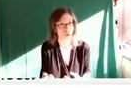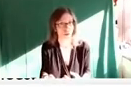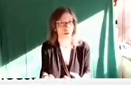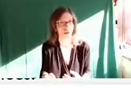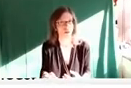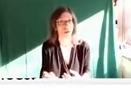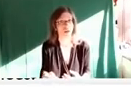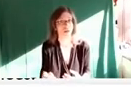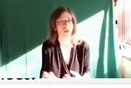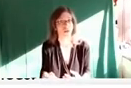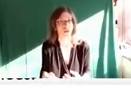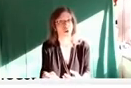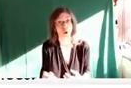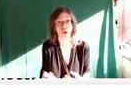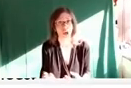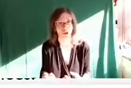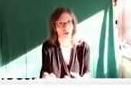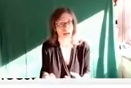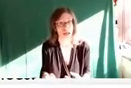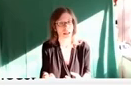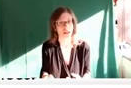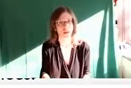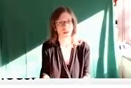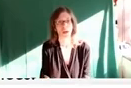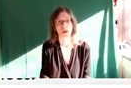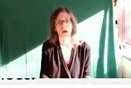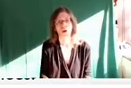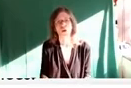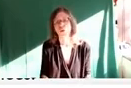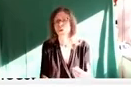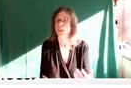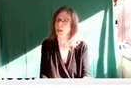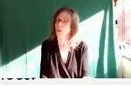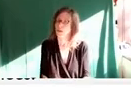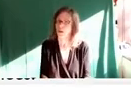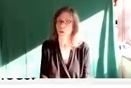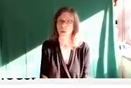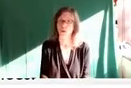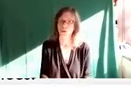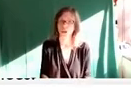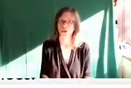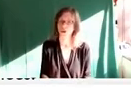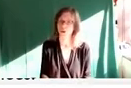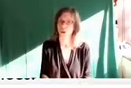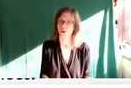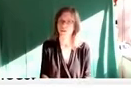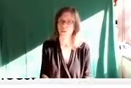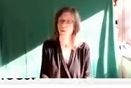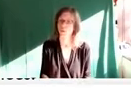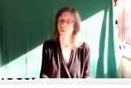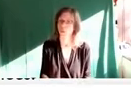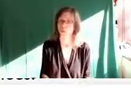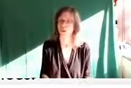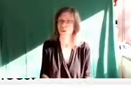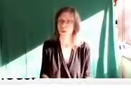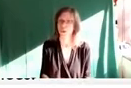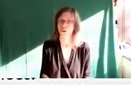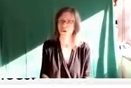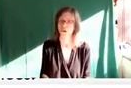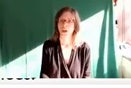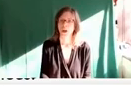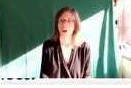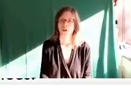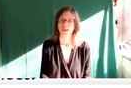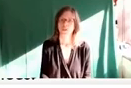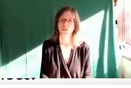veut, de recherche, là, d'analyse. Il y a aussi la pression accrue sur les chercheurs, le fameux « publisher